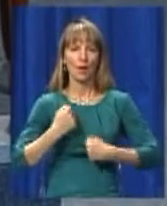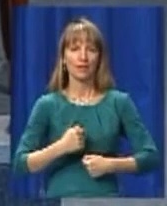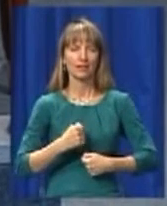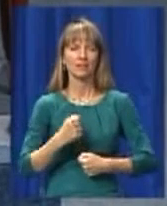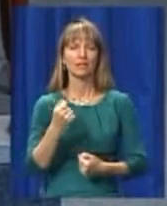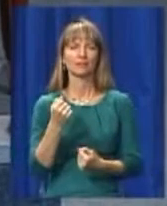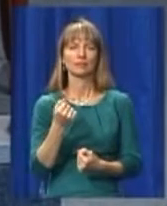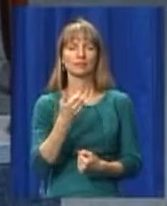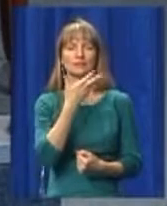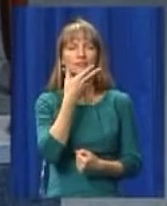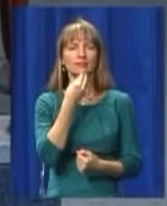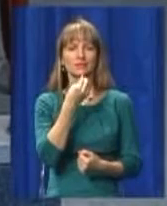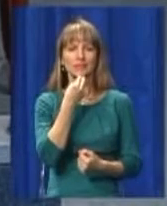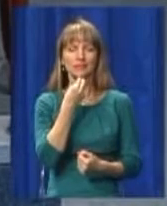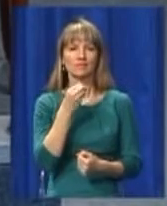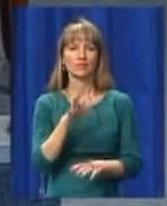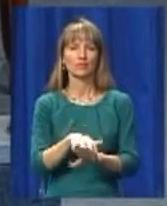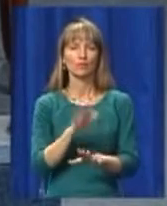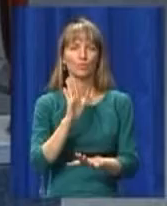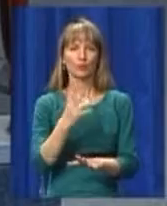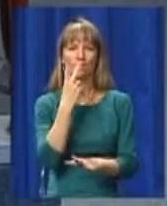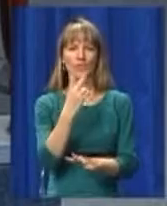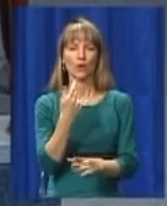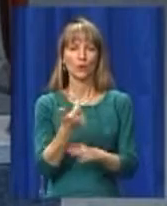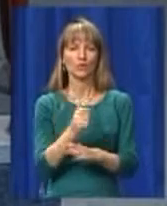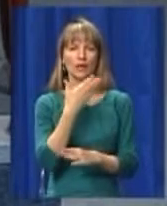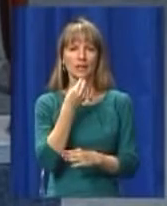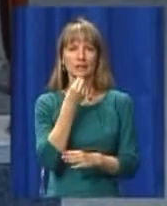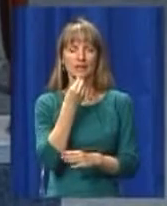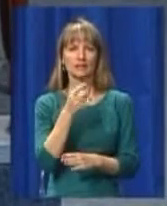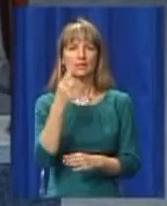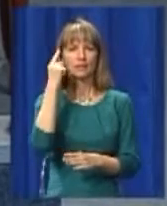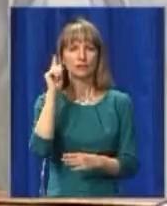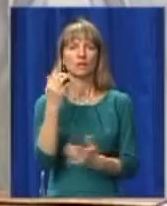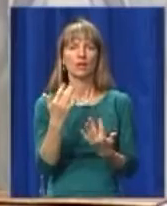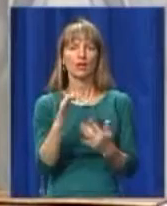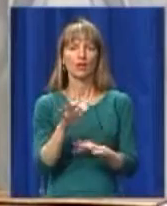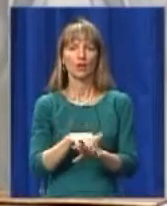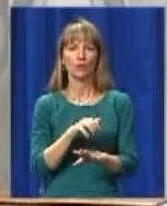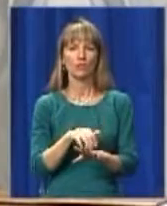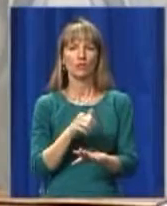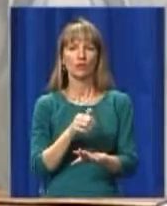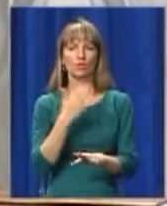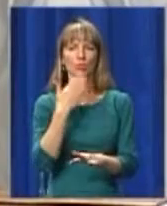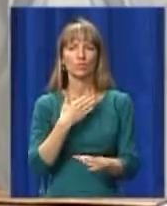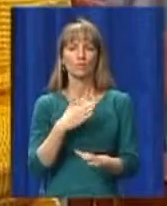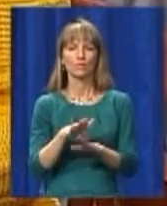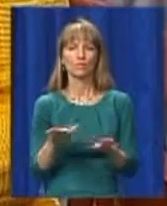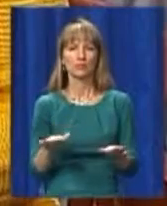купати, граціозні, так, то ж будь-яка кицька, вона буде виглядати дуже таки гарно. А ти знала, що некоторих котів даже учать манеру? Да.